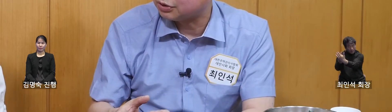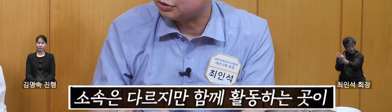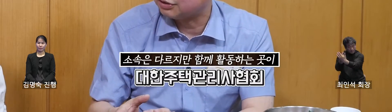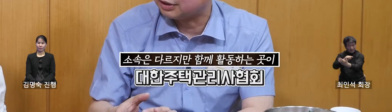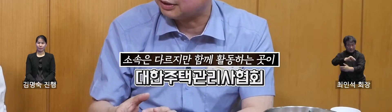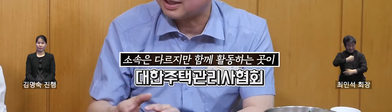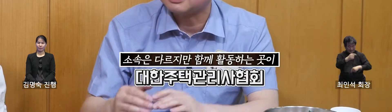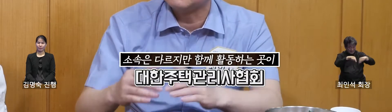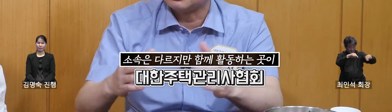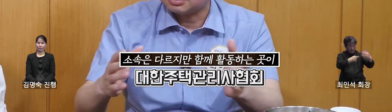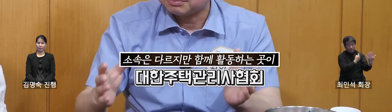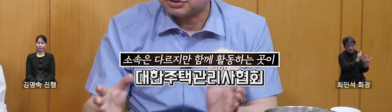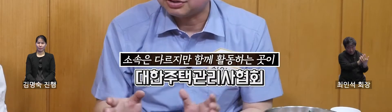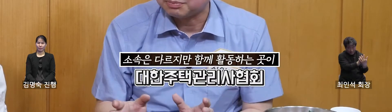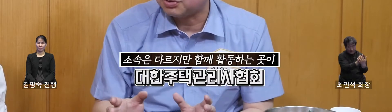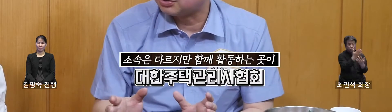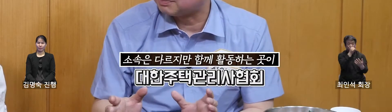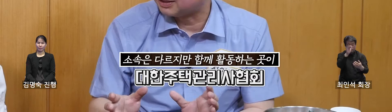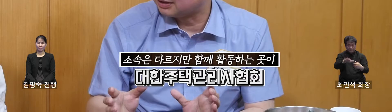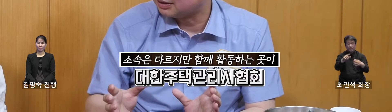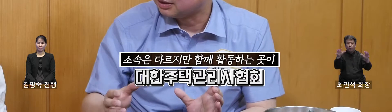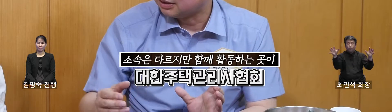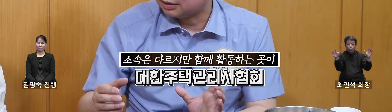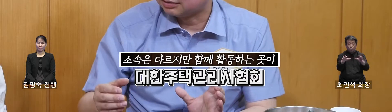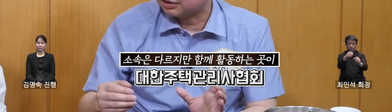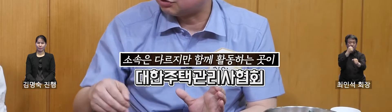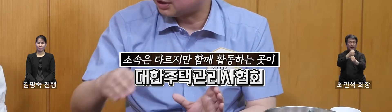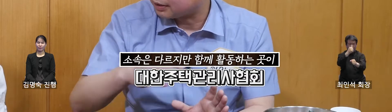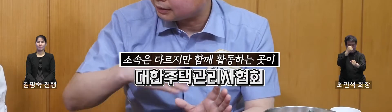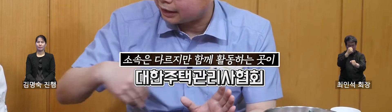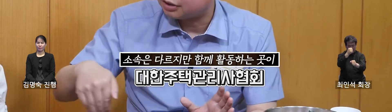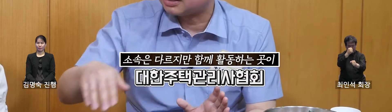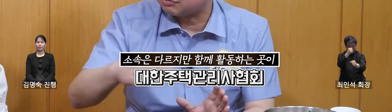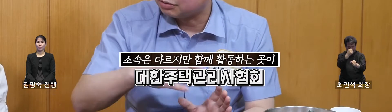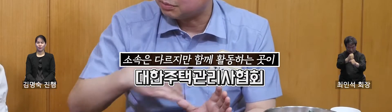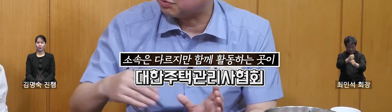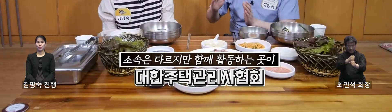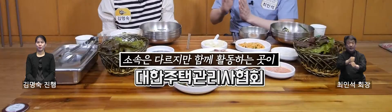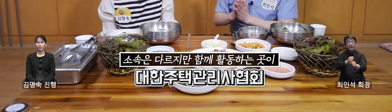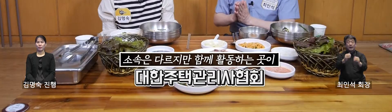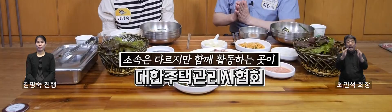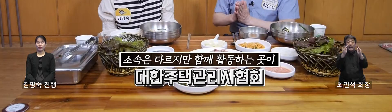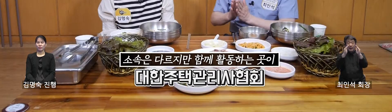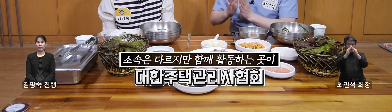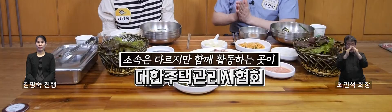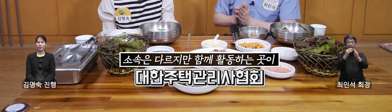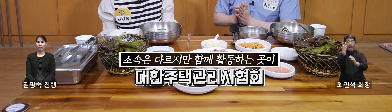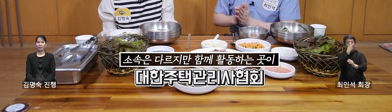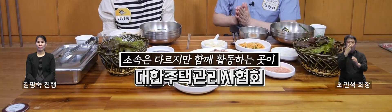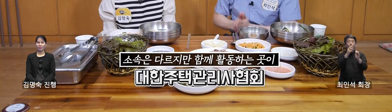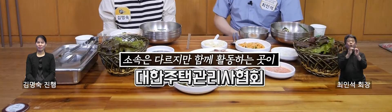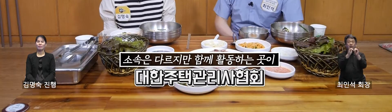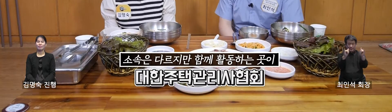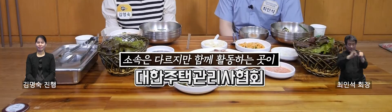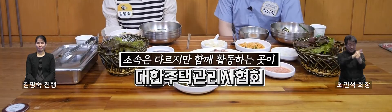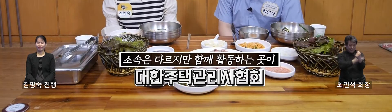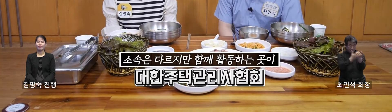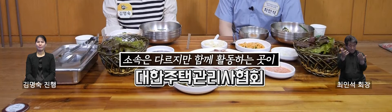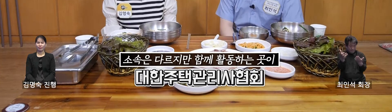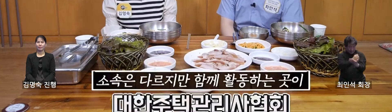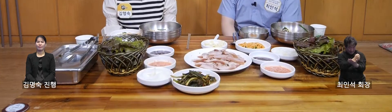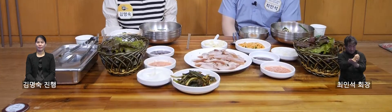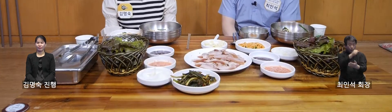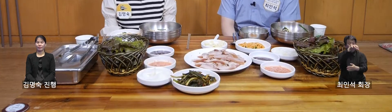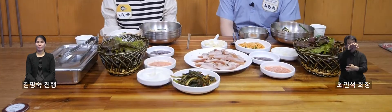관리 소속일 수도 있는데 그런 분들이 모여서 만든 우리 주택가자 자격을 갖고 있는 분들 모여서 활동하는 곳이 협회다. 이렇게 이제 볼